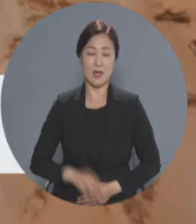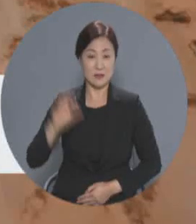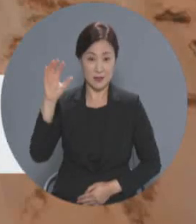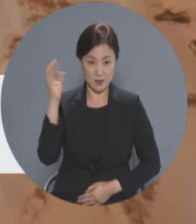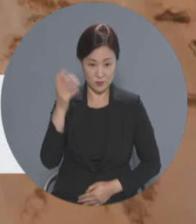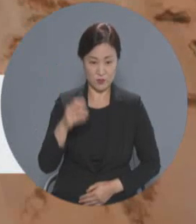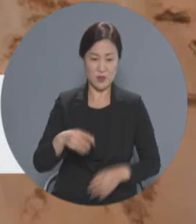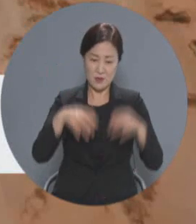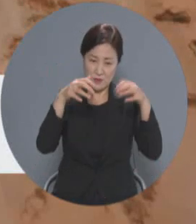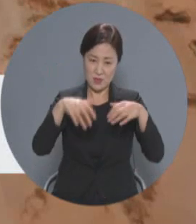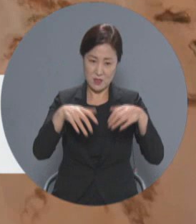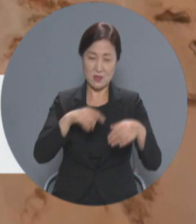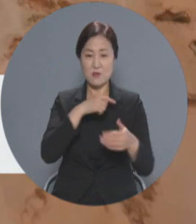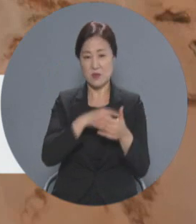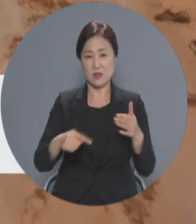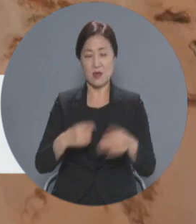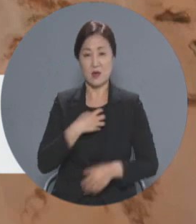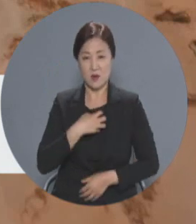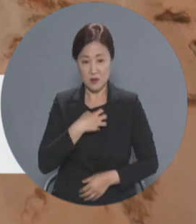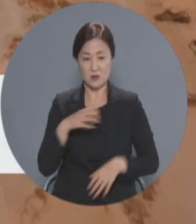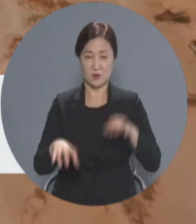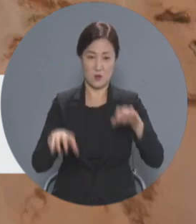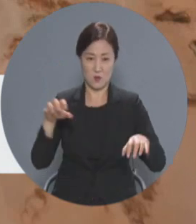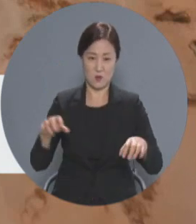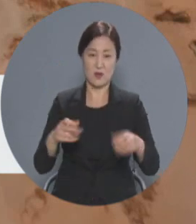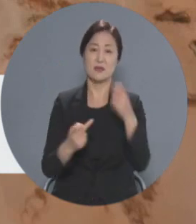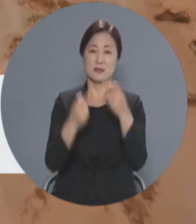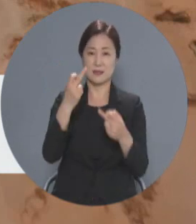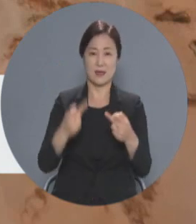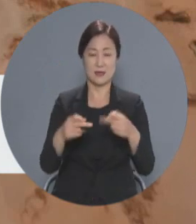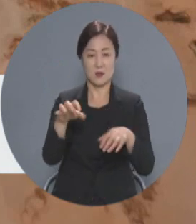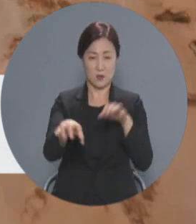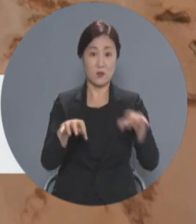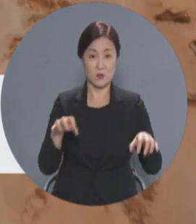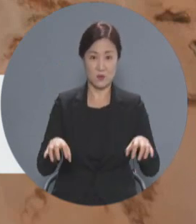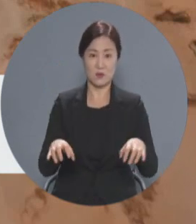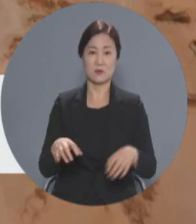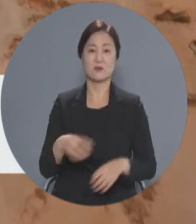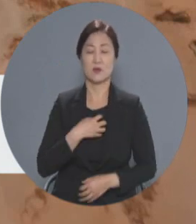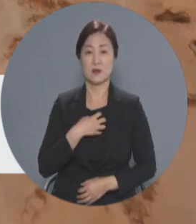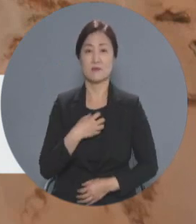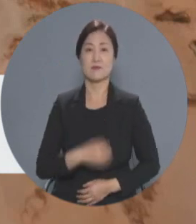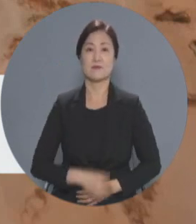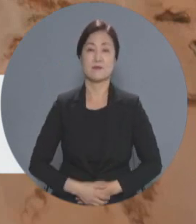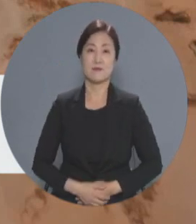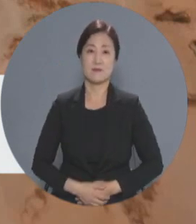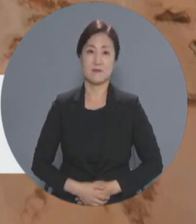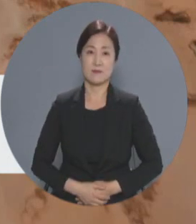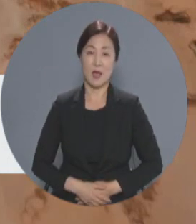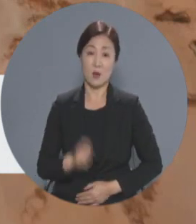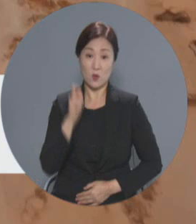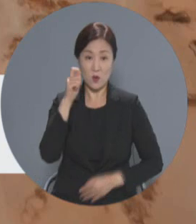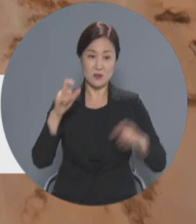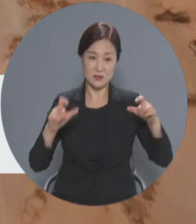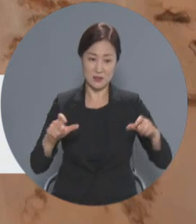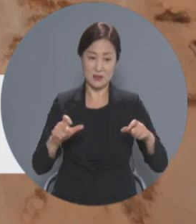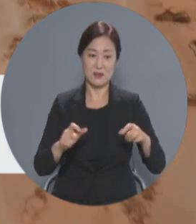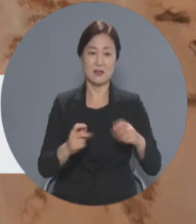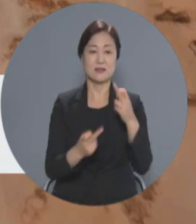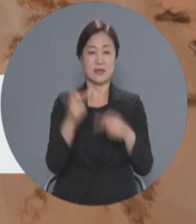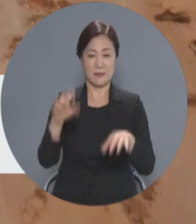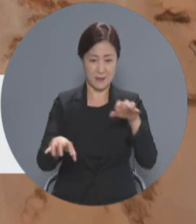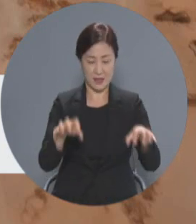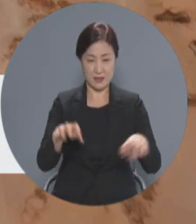태풍이나 장마철 큰 피해가 우려되는 곳은 바로 산사태 취약 지역인 산지마을입니다. 고흥의 한 산지마을 역시